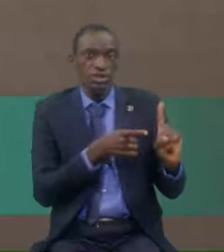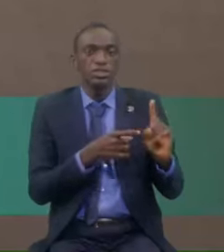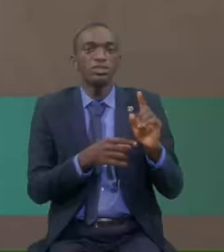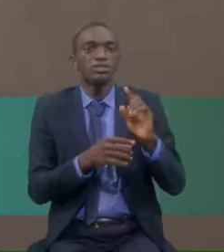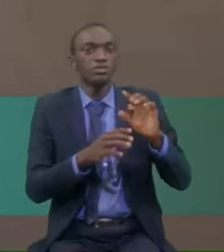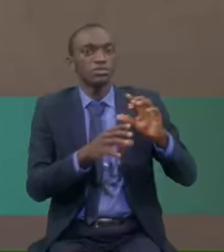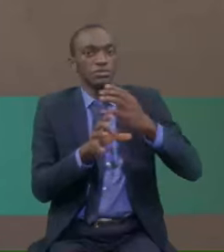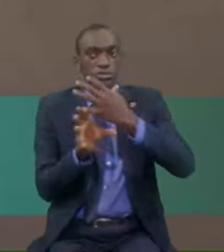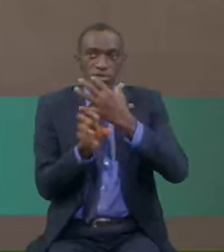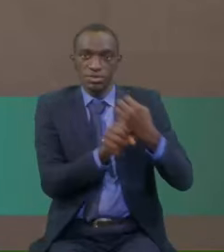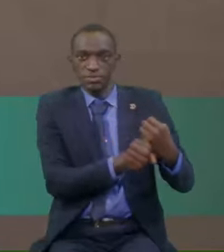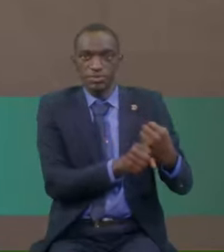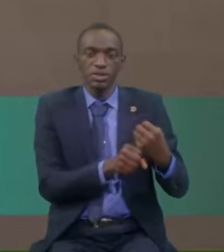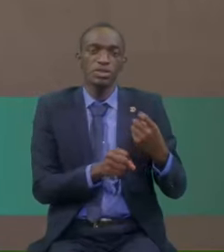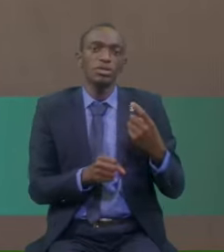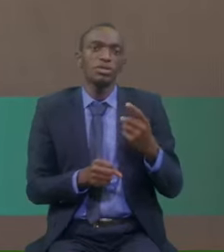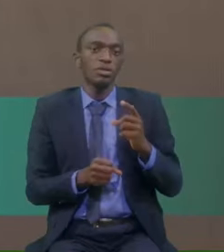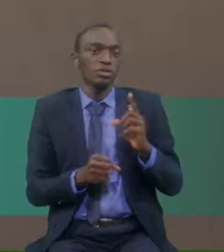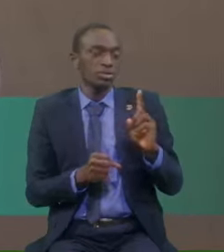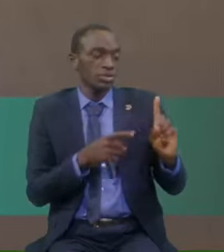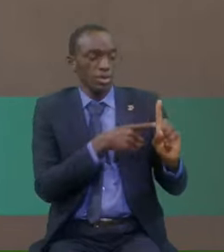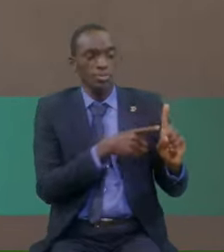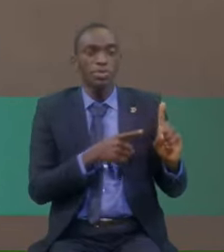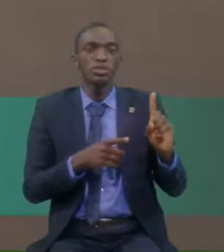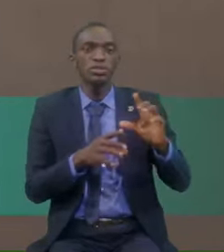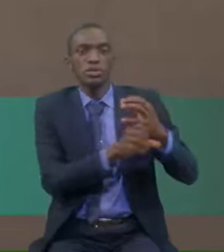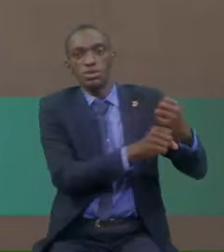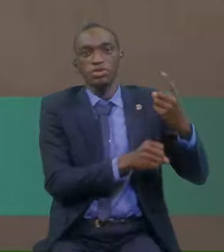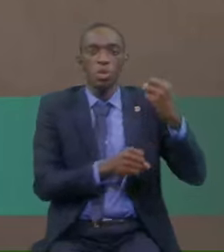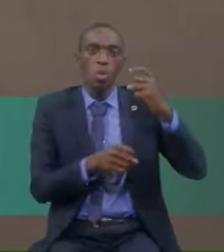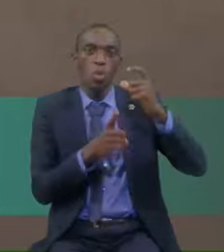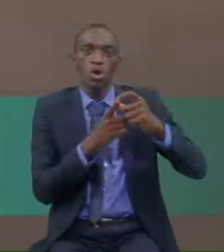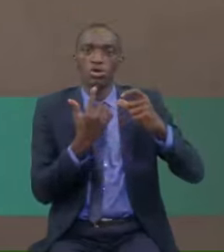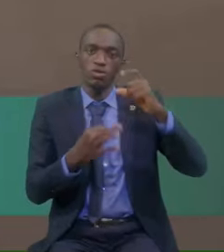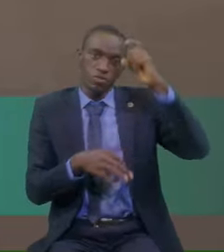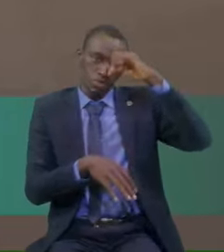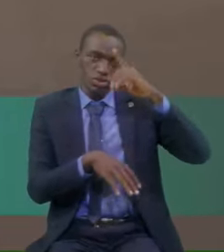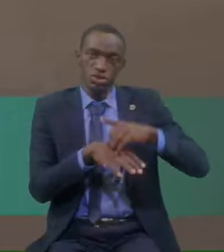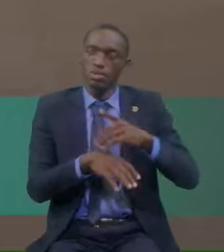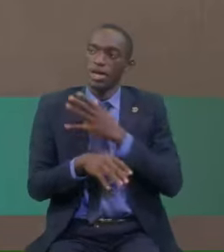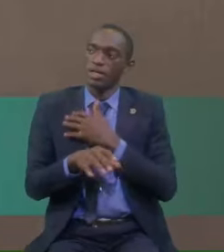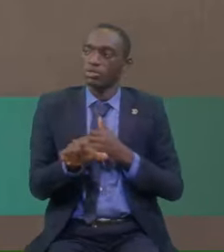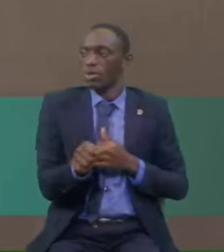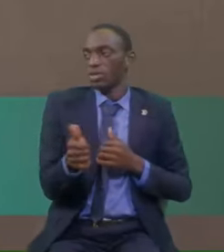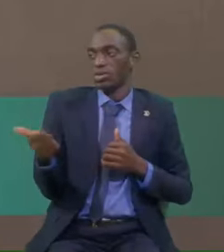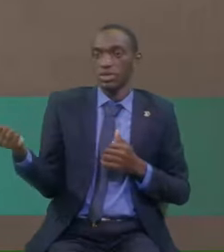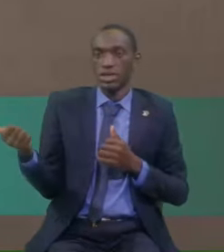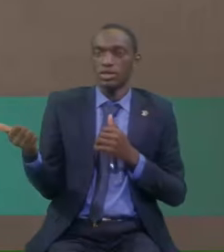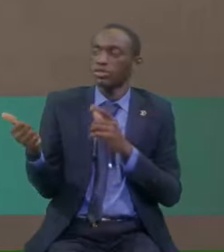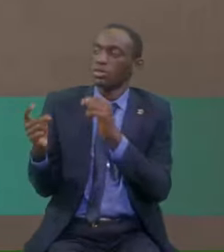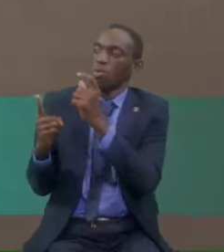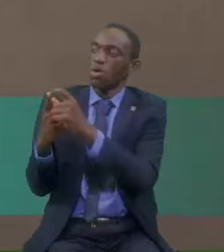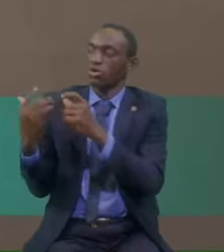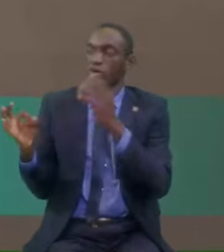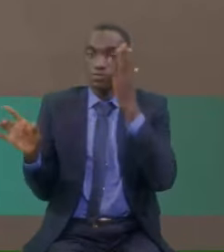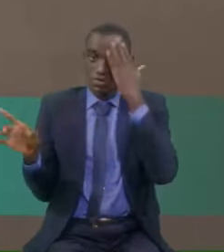En effet, à l'un est donné par l'Esprit une parole de sagesse, à un autre une parole de connaissance